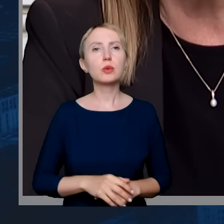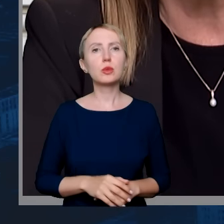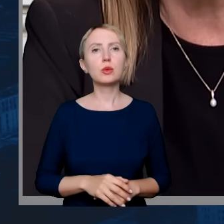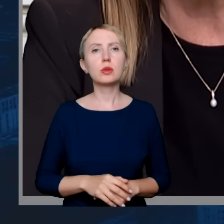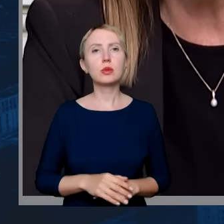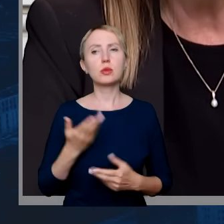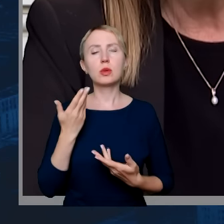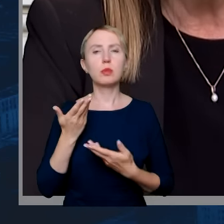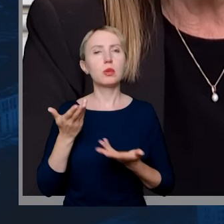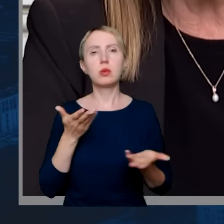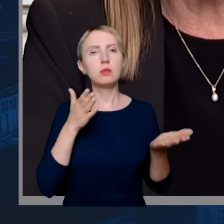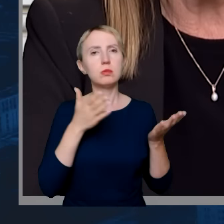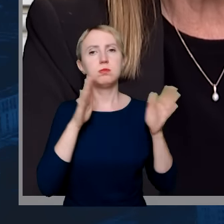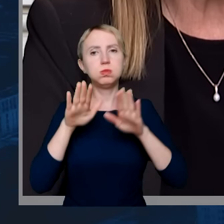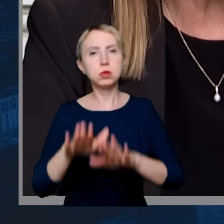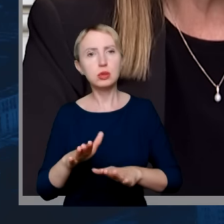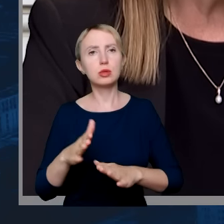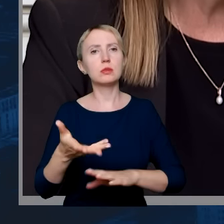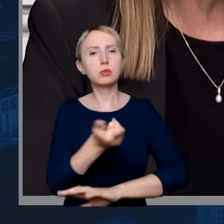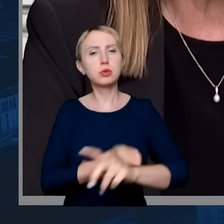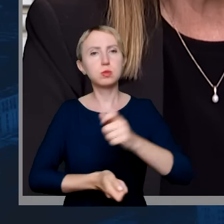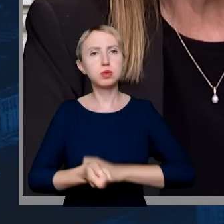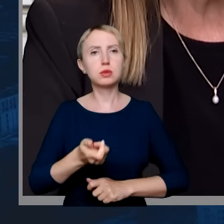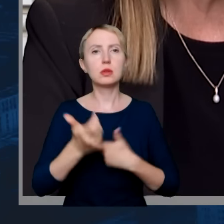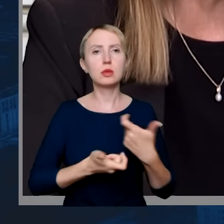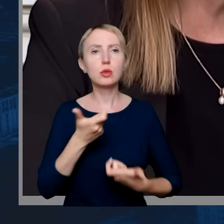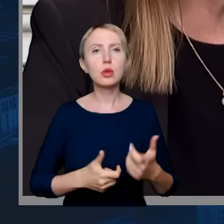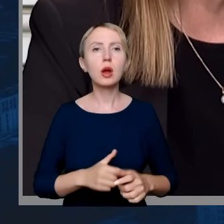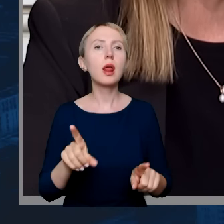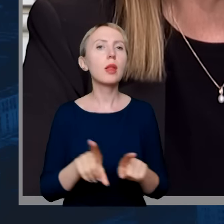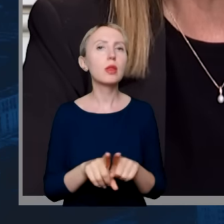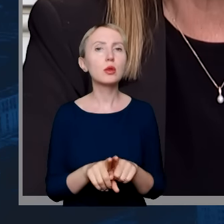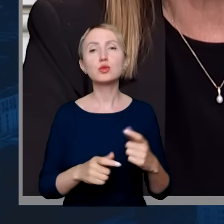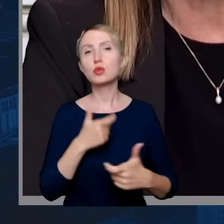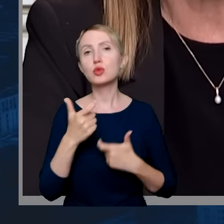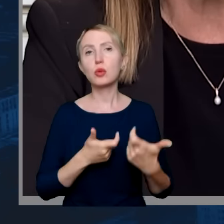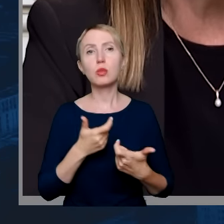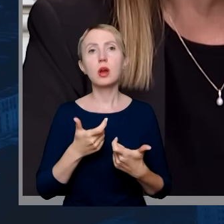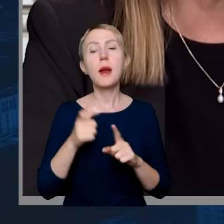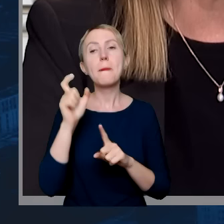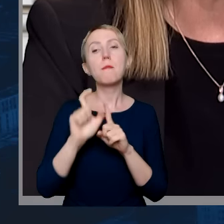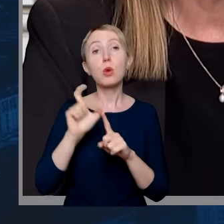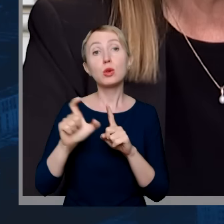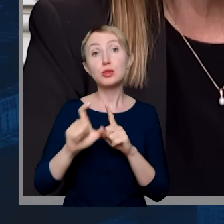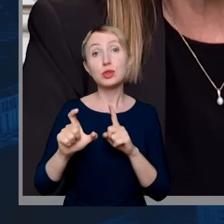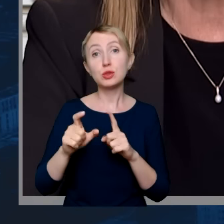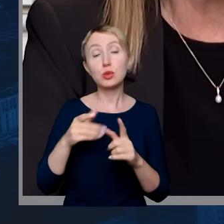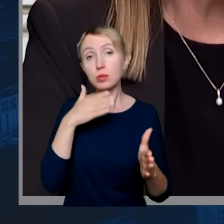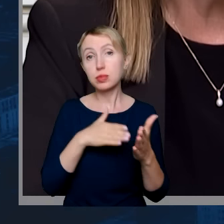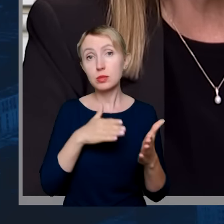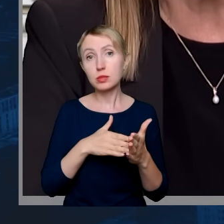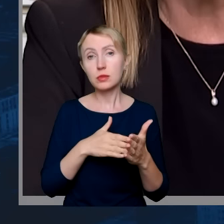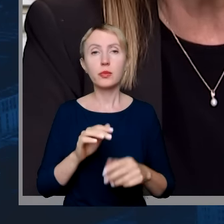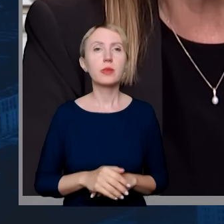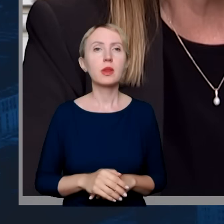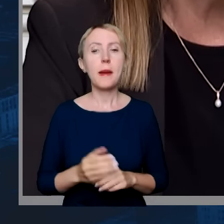zakuci w kajdanki, ale też ograniczona ilość pocisków żołnierzom. No, magazynki są zaklejane, tak, przepraszam.